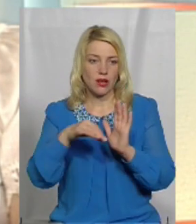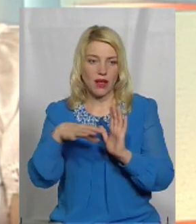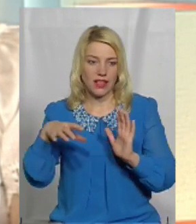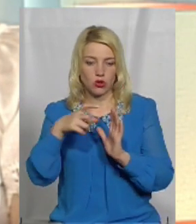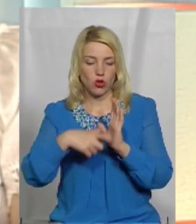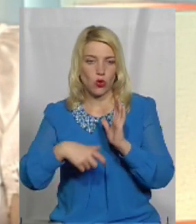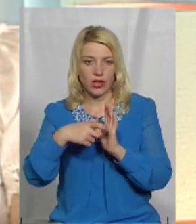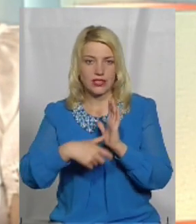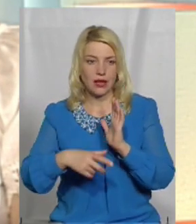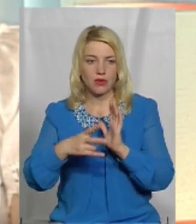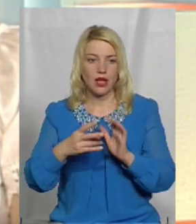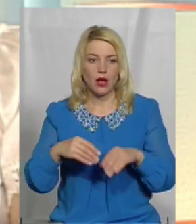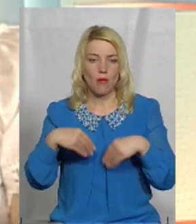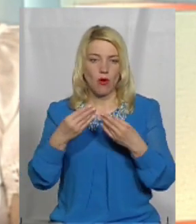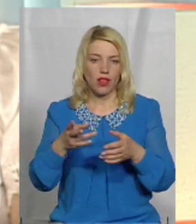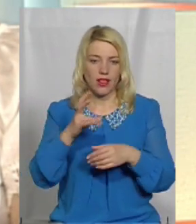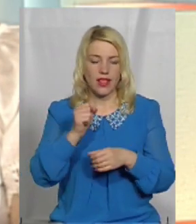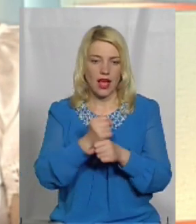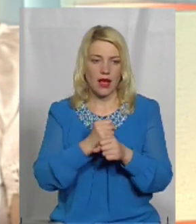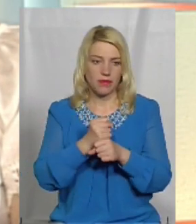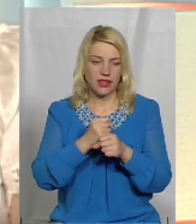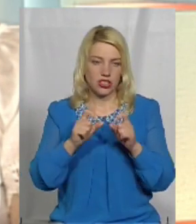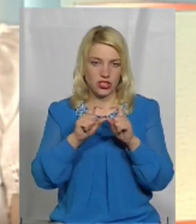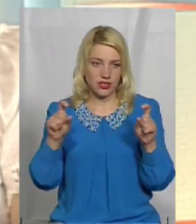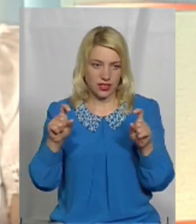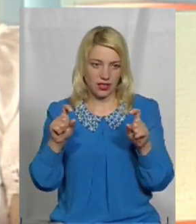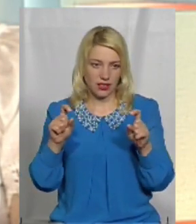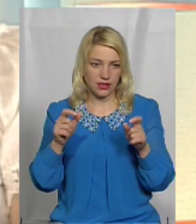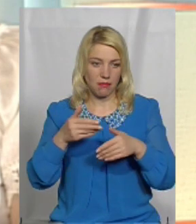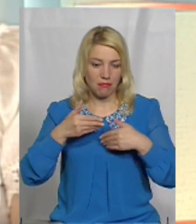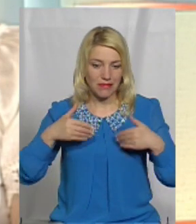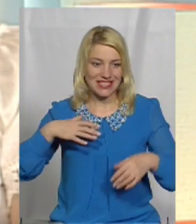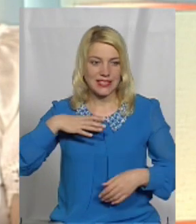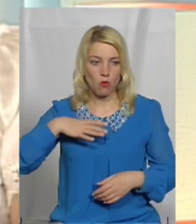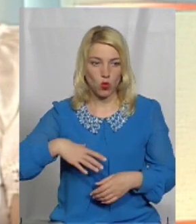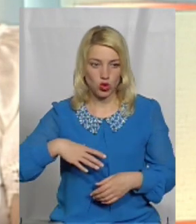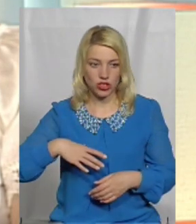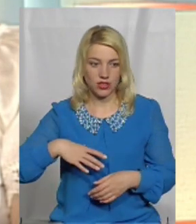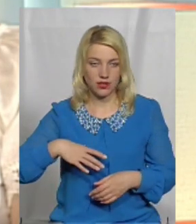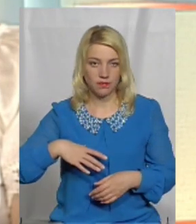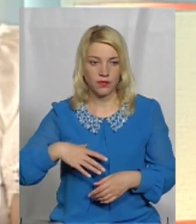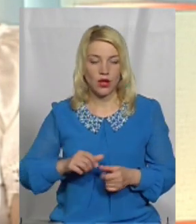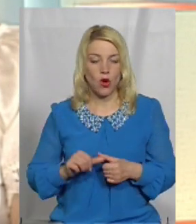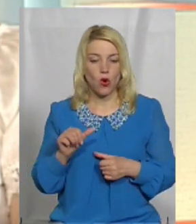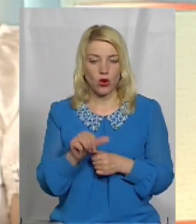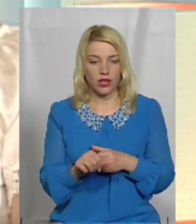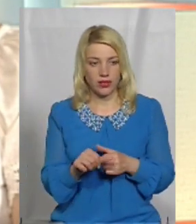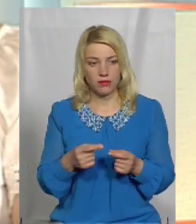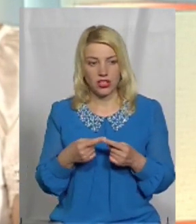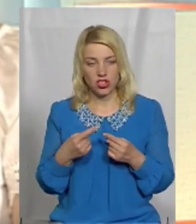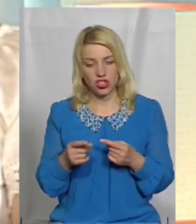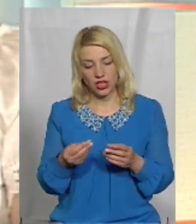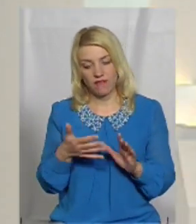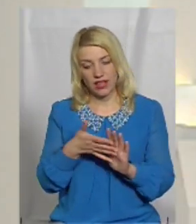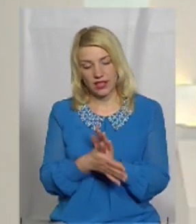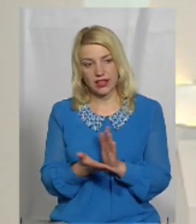електронного рецепта, поклала саме на аптечні заклади. Ми змушені, крім інших